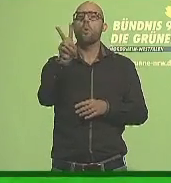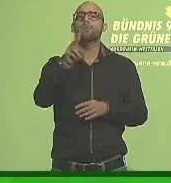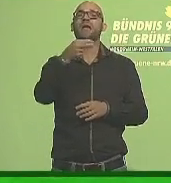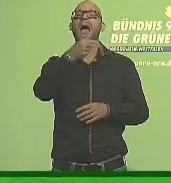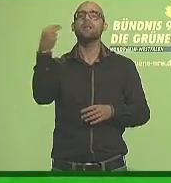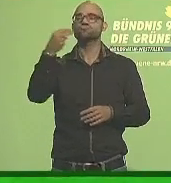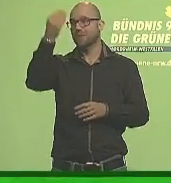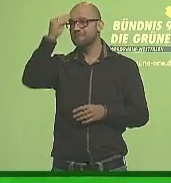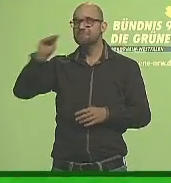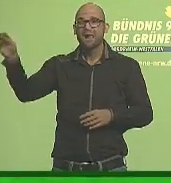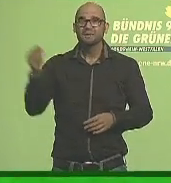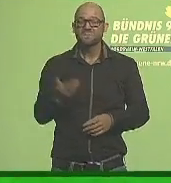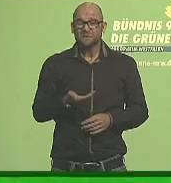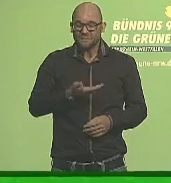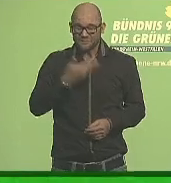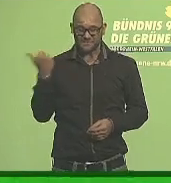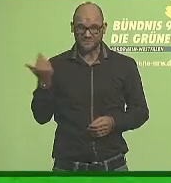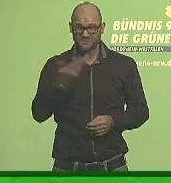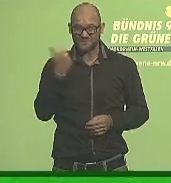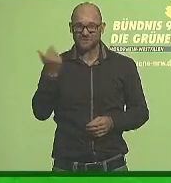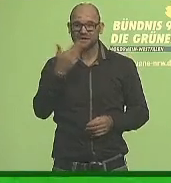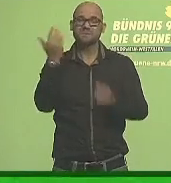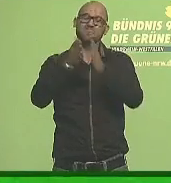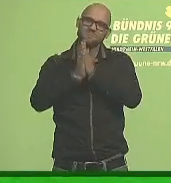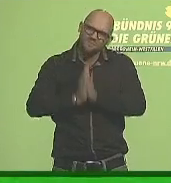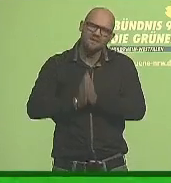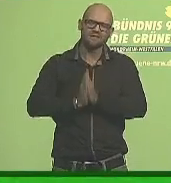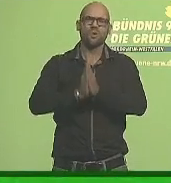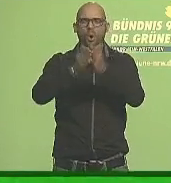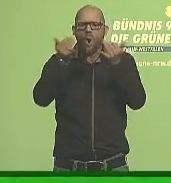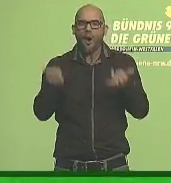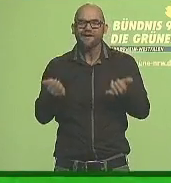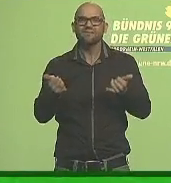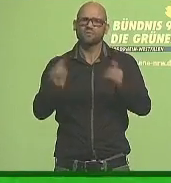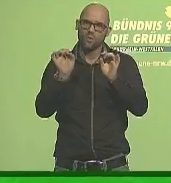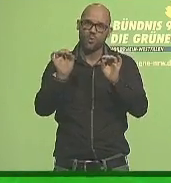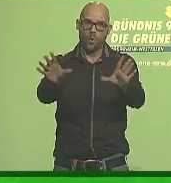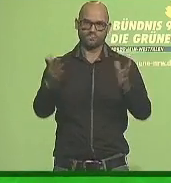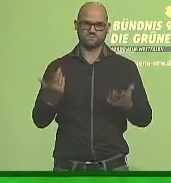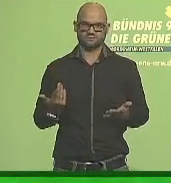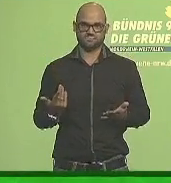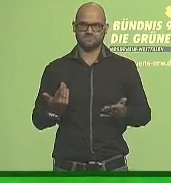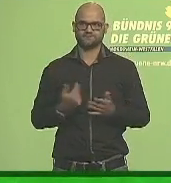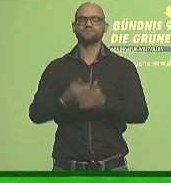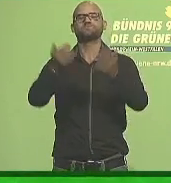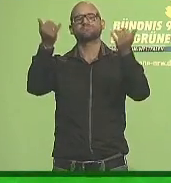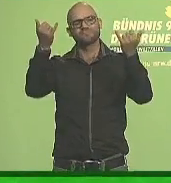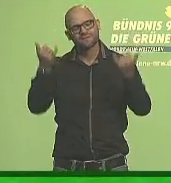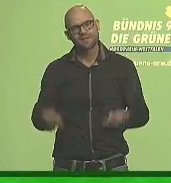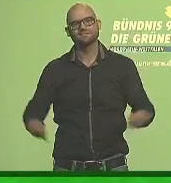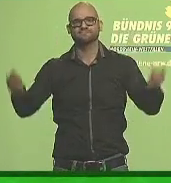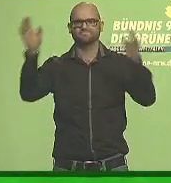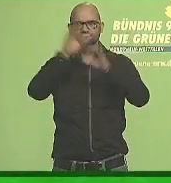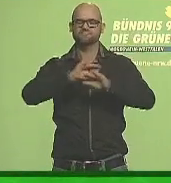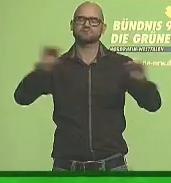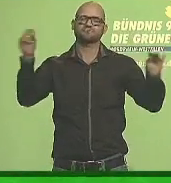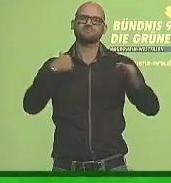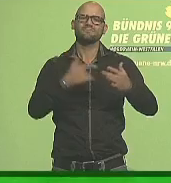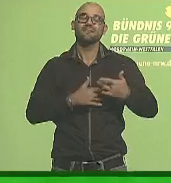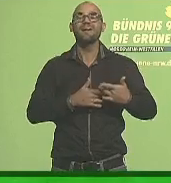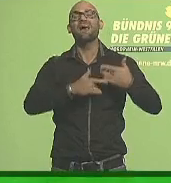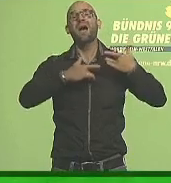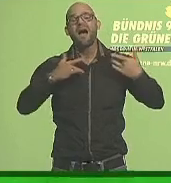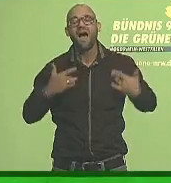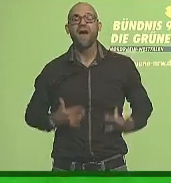und ihre Wahlformalia erledigt haben, bitten, das heute noch zu tun. Und möchte jetzt einfach noch mal einen ganz herzlichen